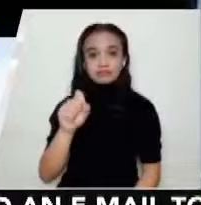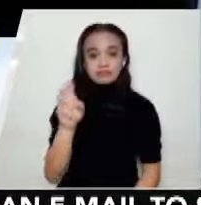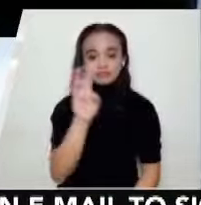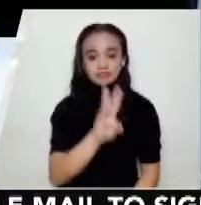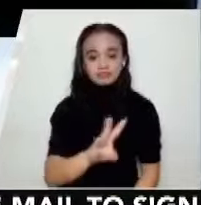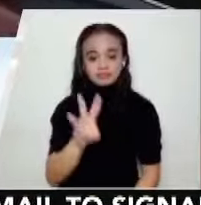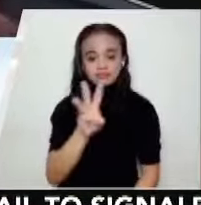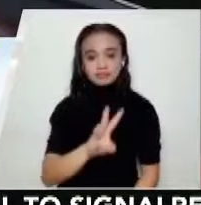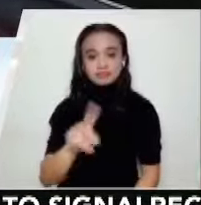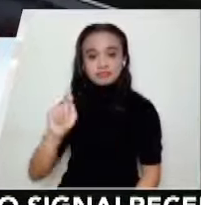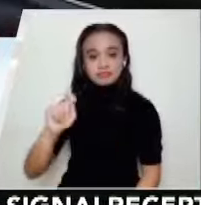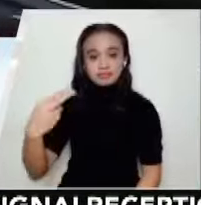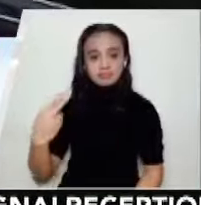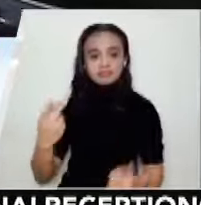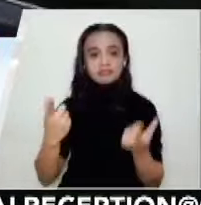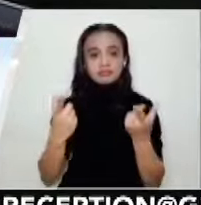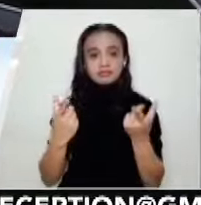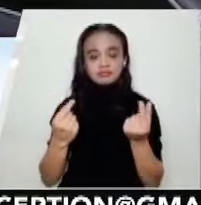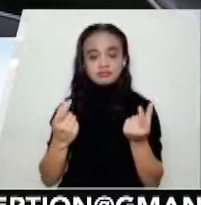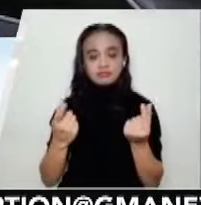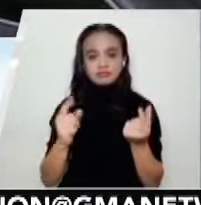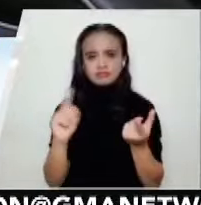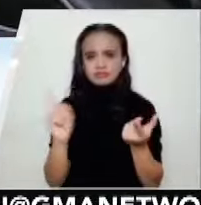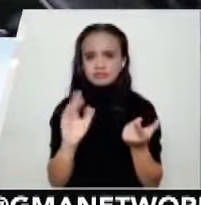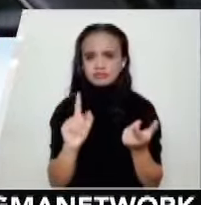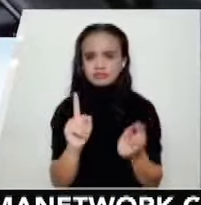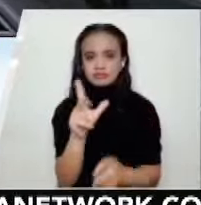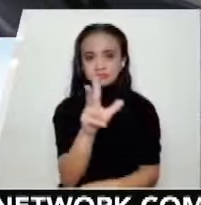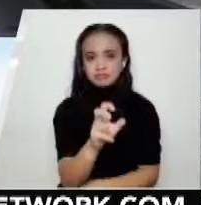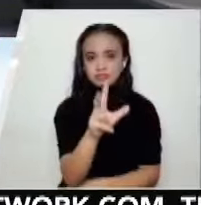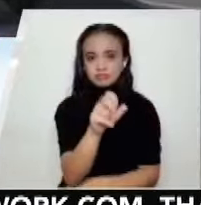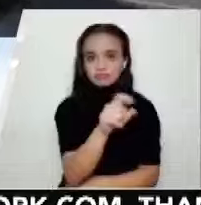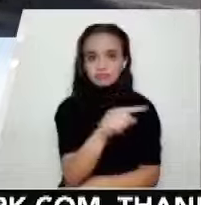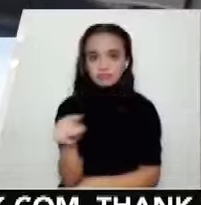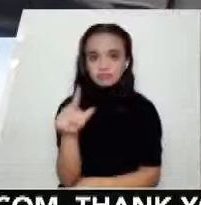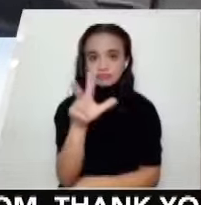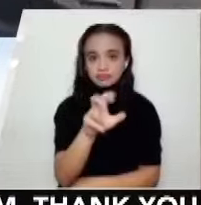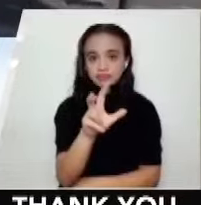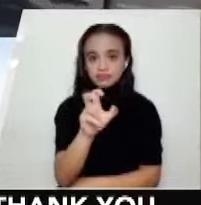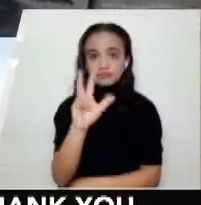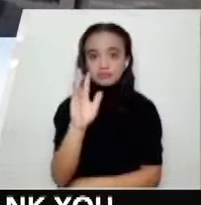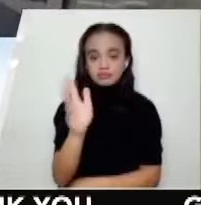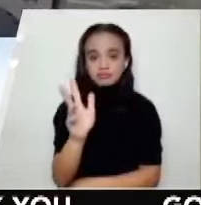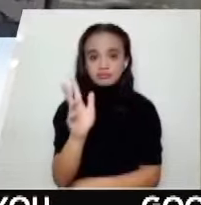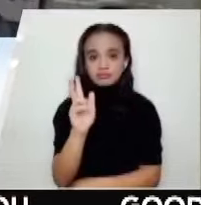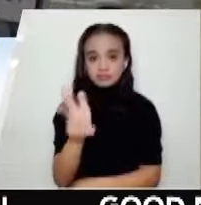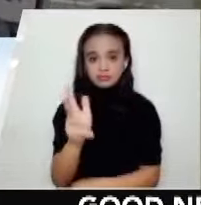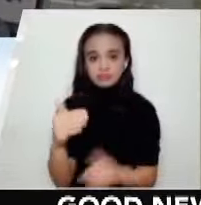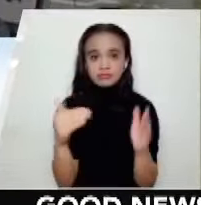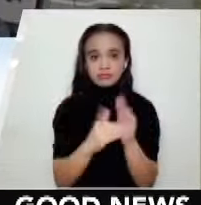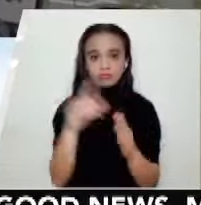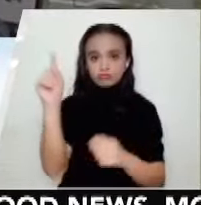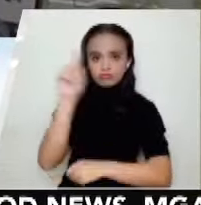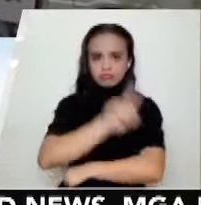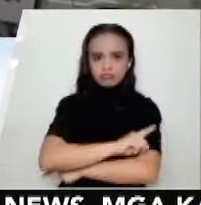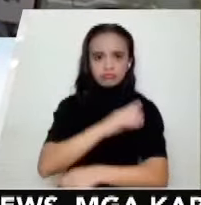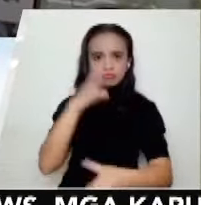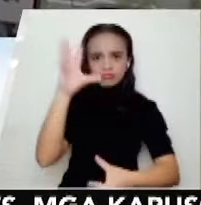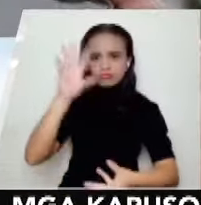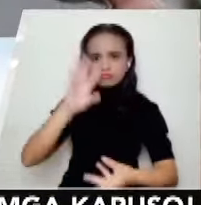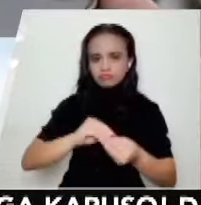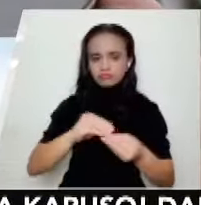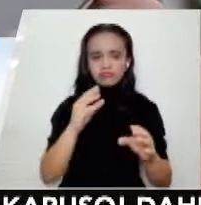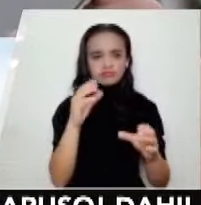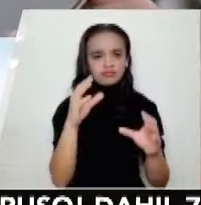ay lumalagpas sa karaniwang 300 hanggang 330,000 vehicles sa isang araw. Unti-unti nang tataas yung ating